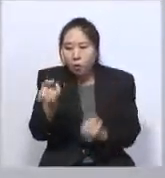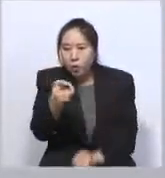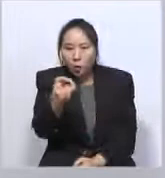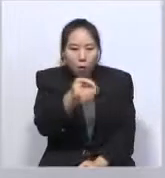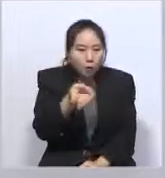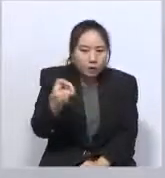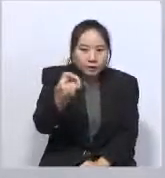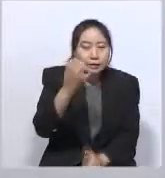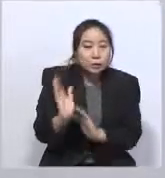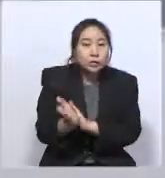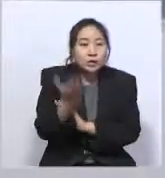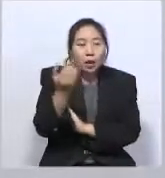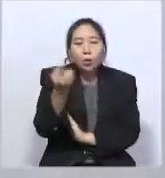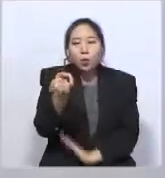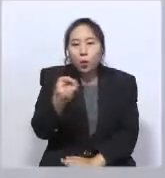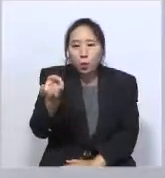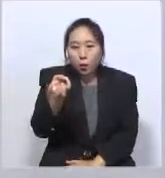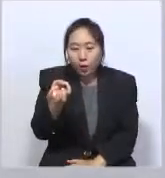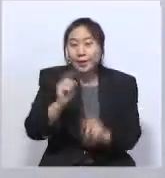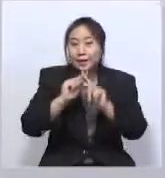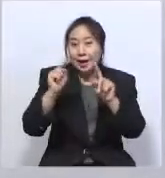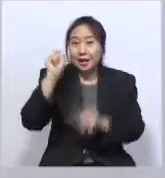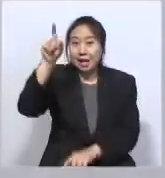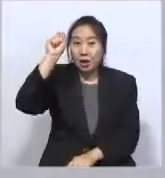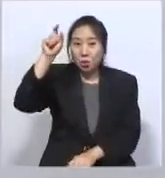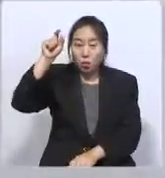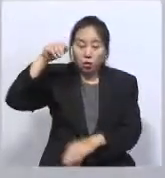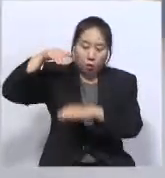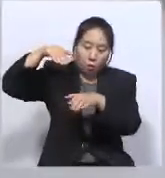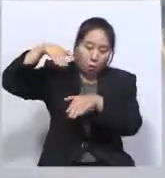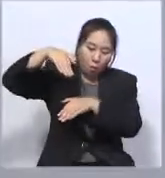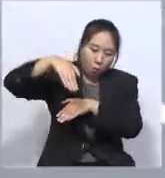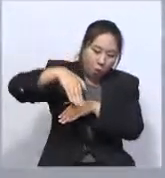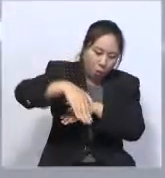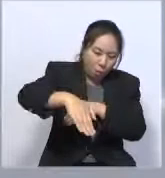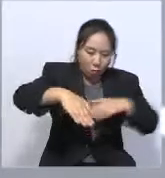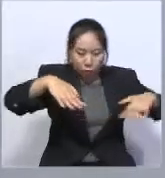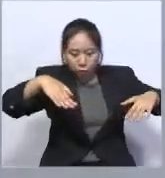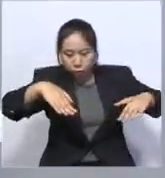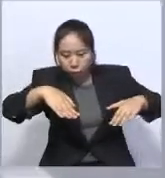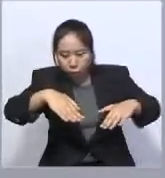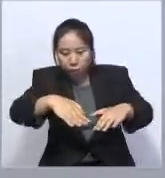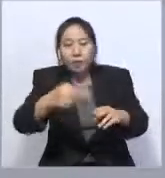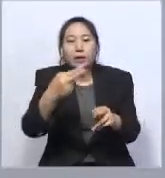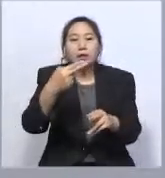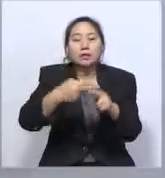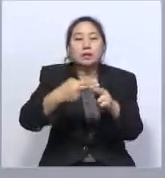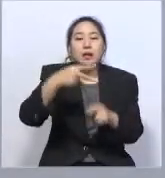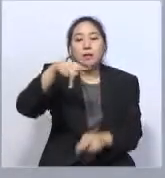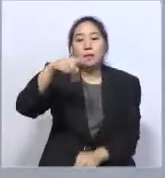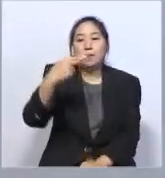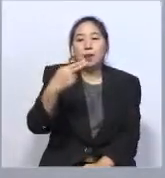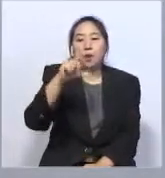ในช่วงเช้าวันนี้แต่ว่าพอลงทางด่วนโทเวลงมาบรรจบกับถนนพหลโยธินตั้งแต่หน้